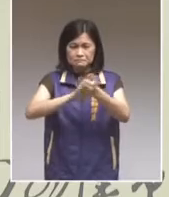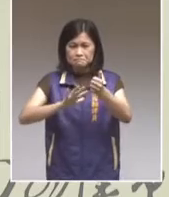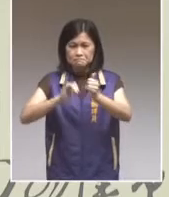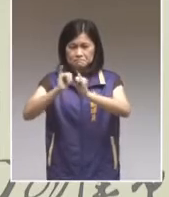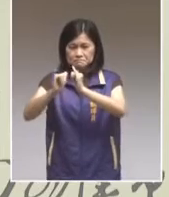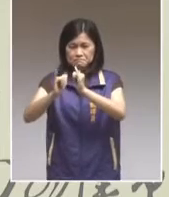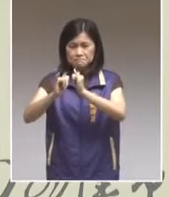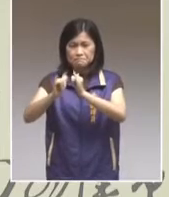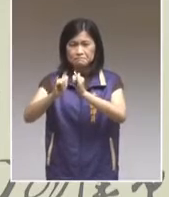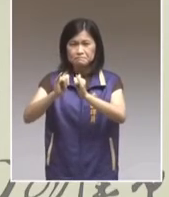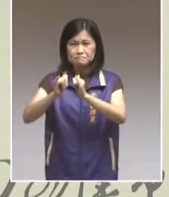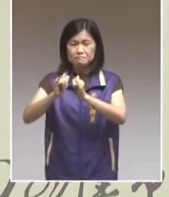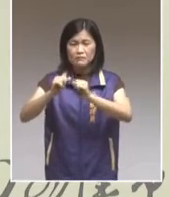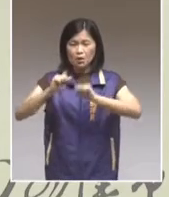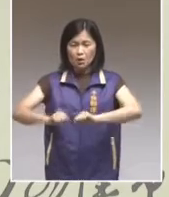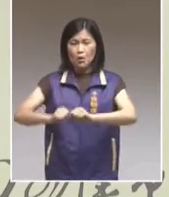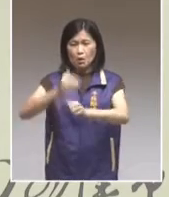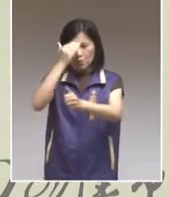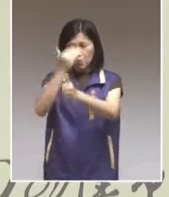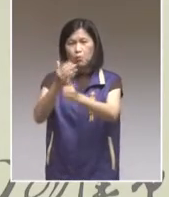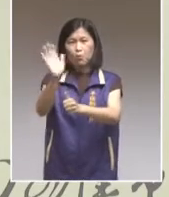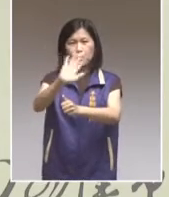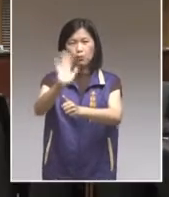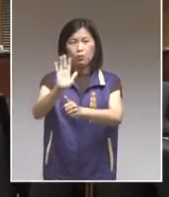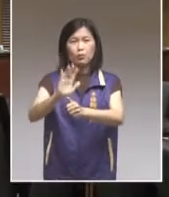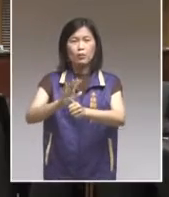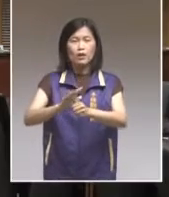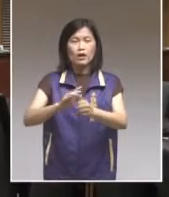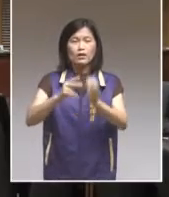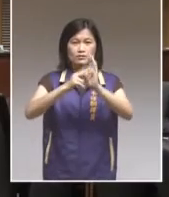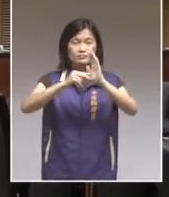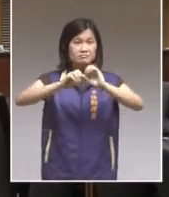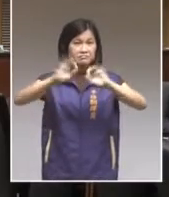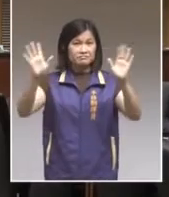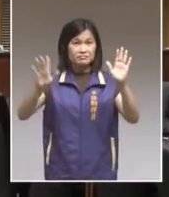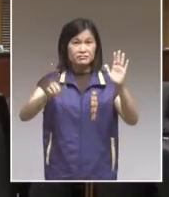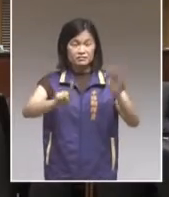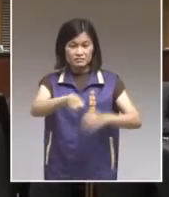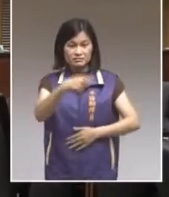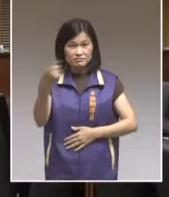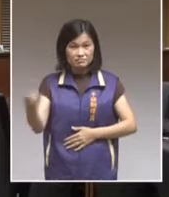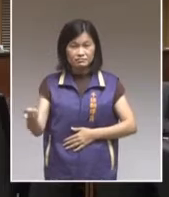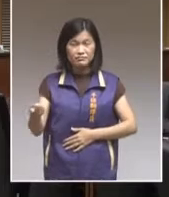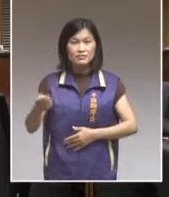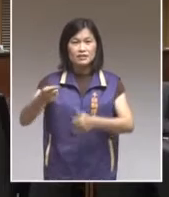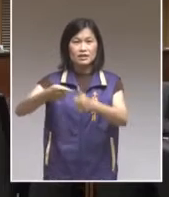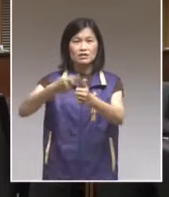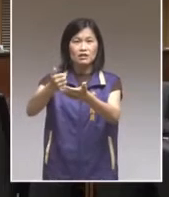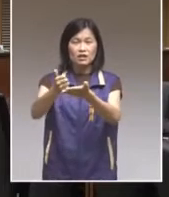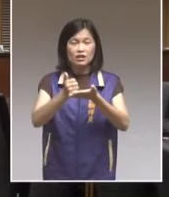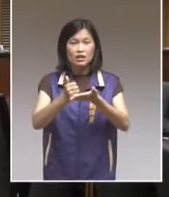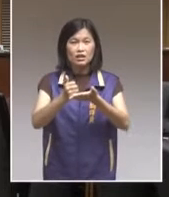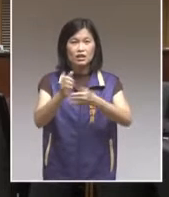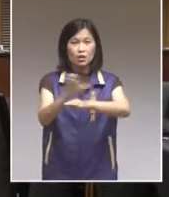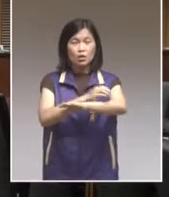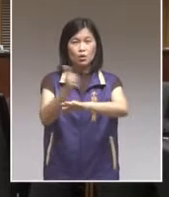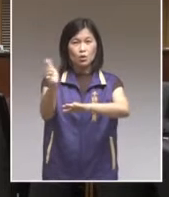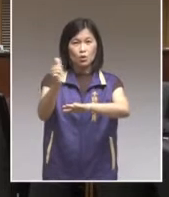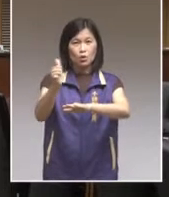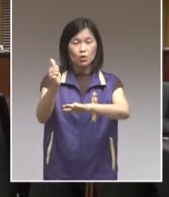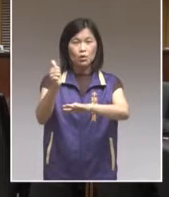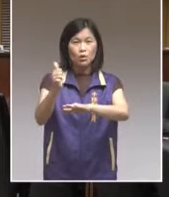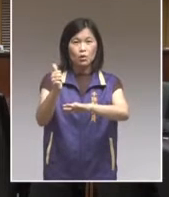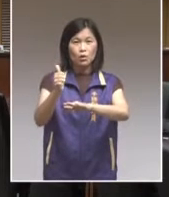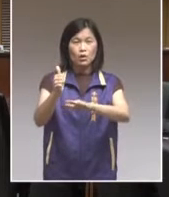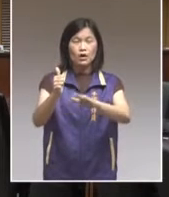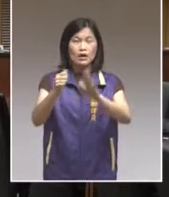影响啊，这个部分也是跟大家做说明哈，啊。那以下我就啊先请啊这个潘基正来跟大